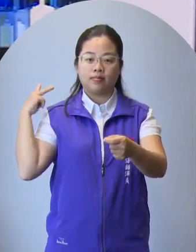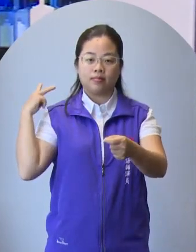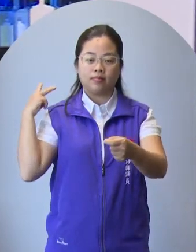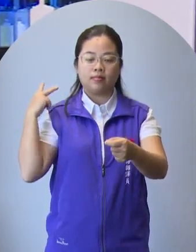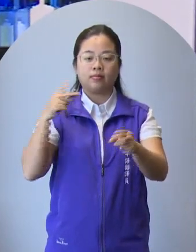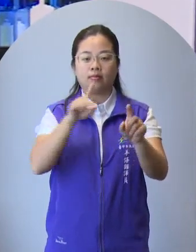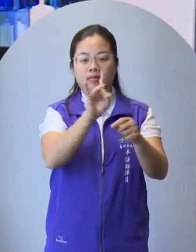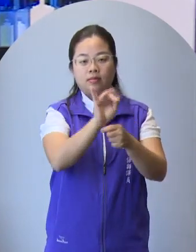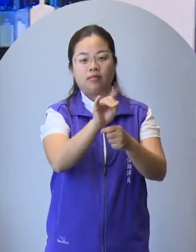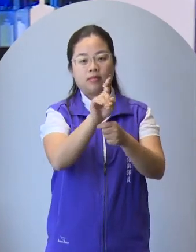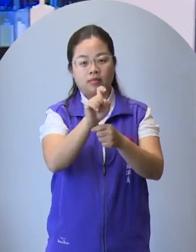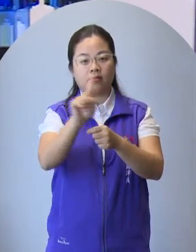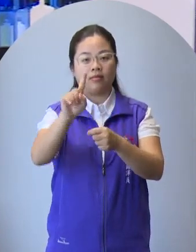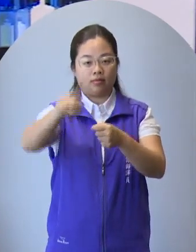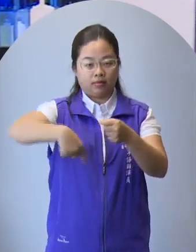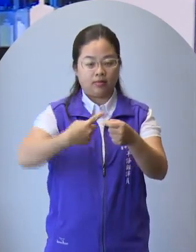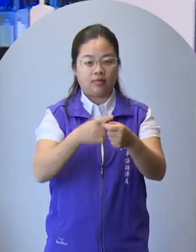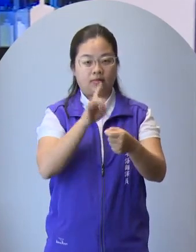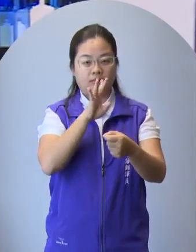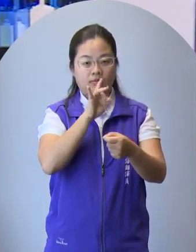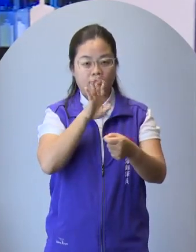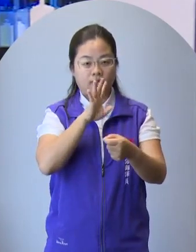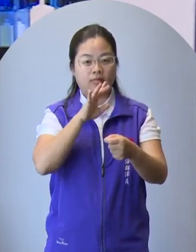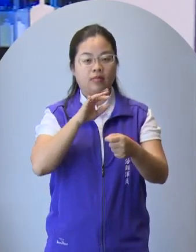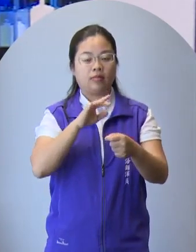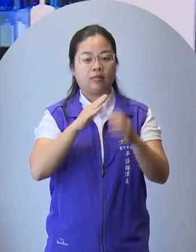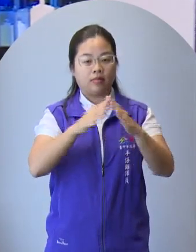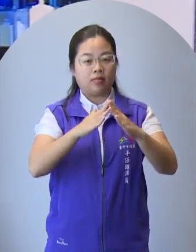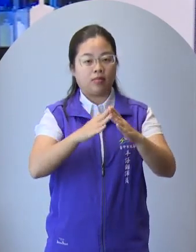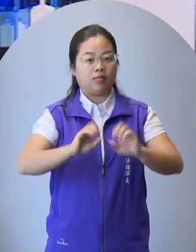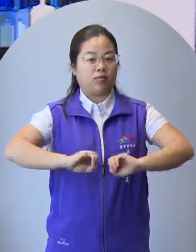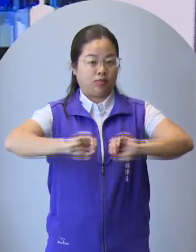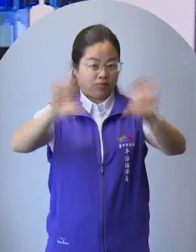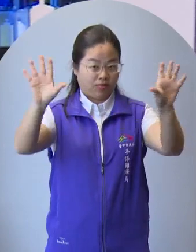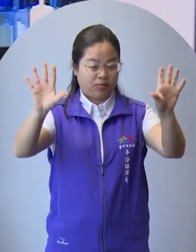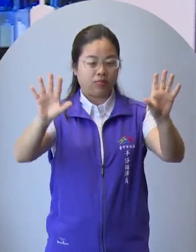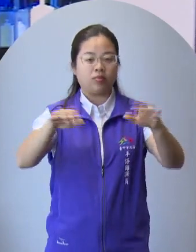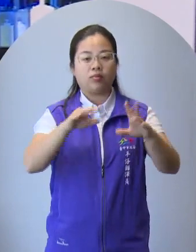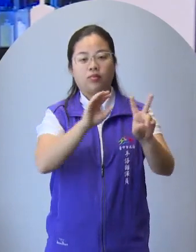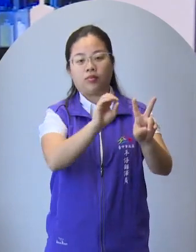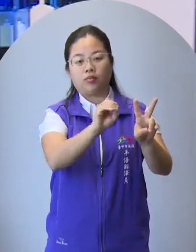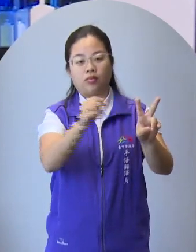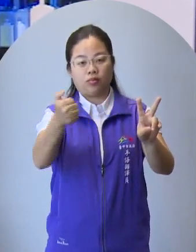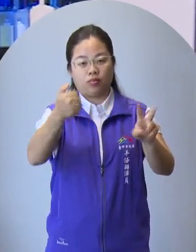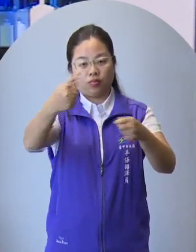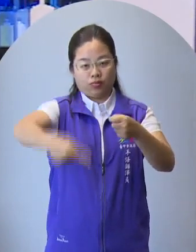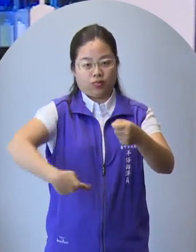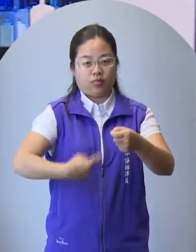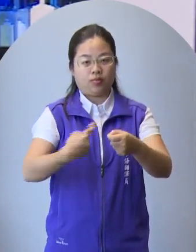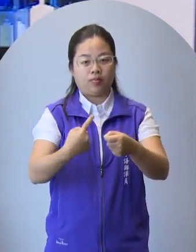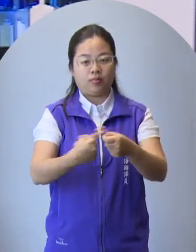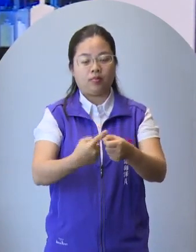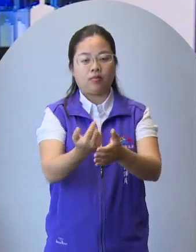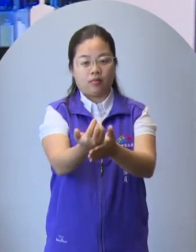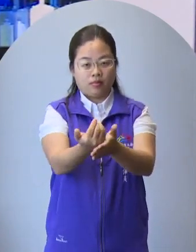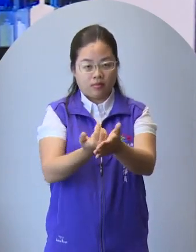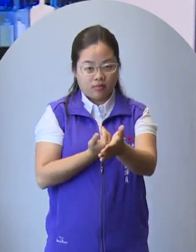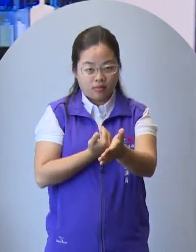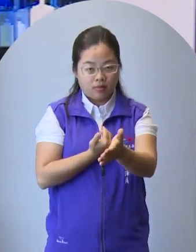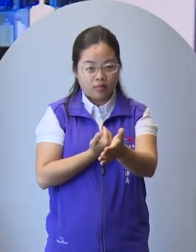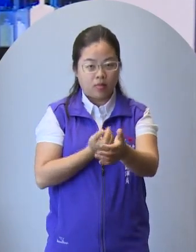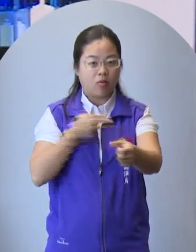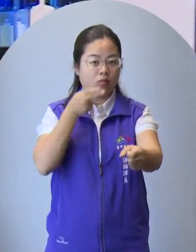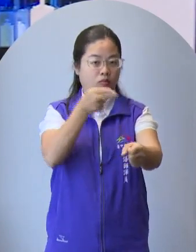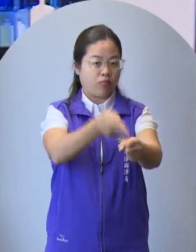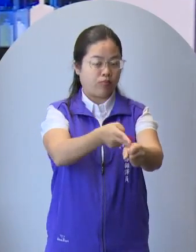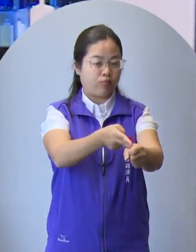年111年，台中市已经宣布我们在2050年 以前要达成